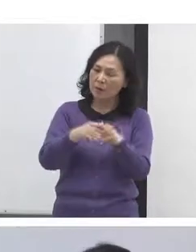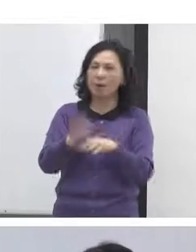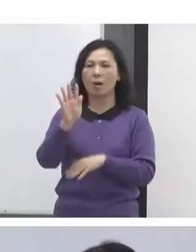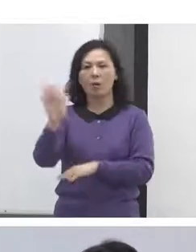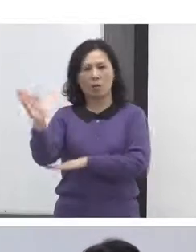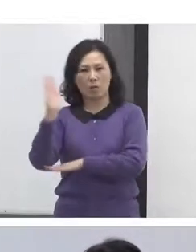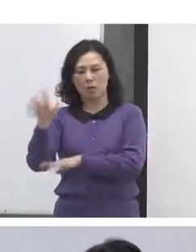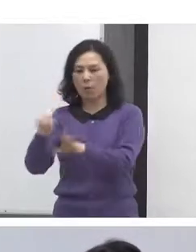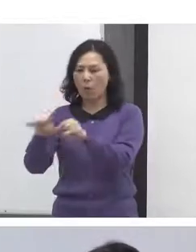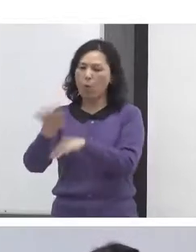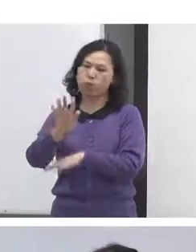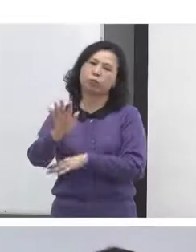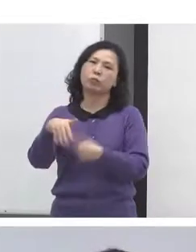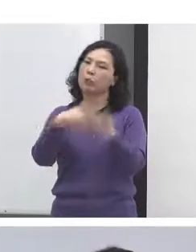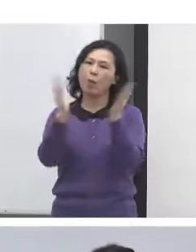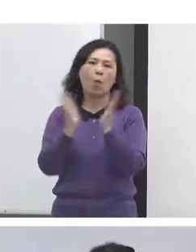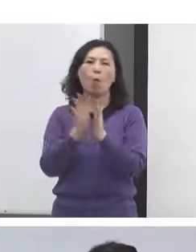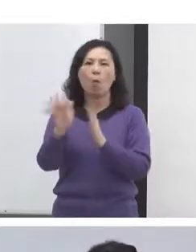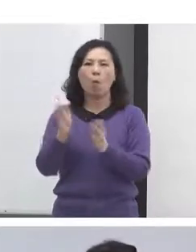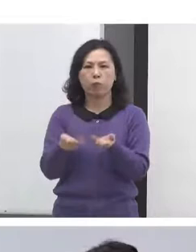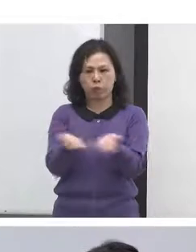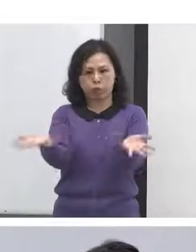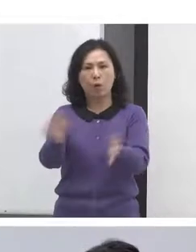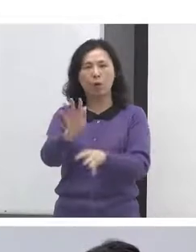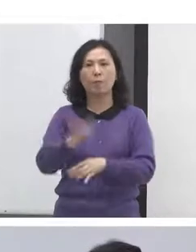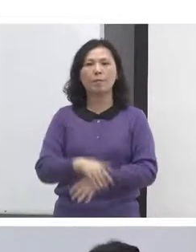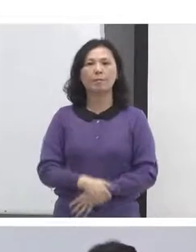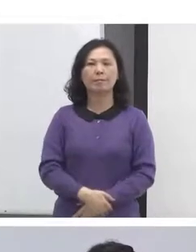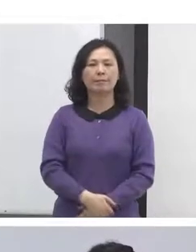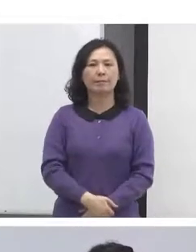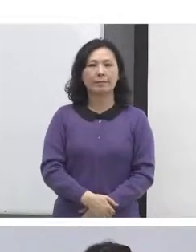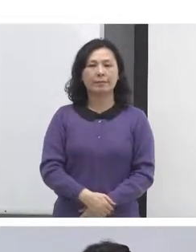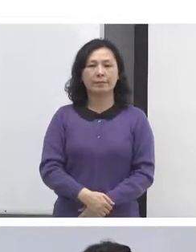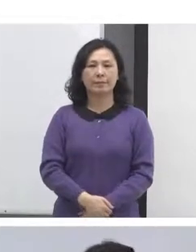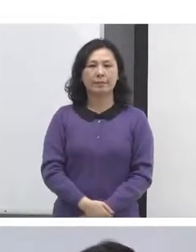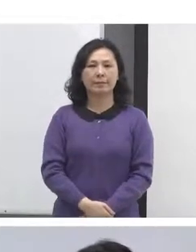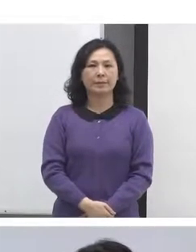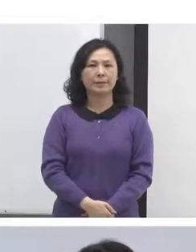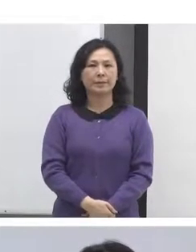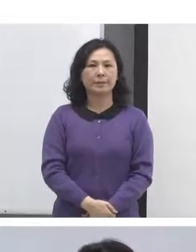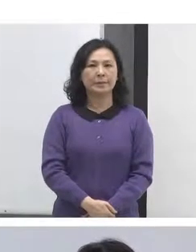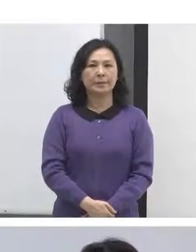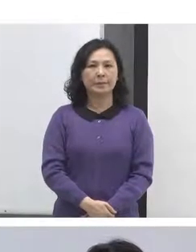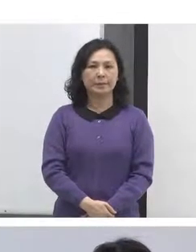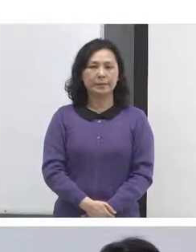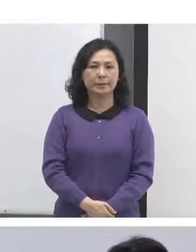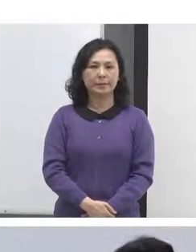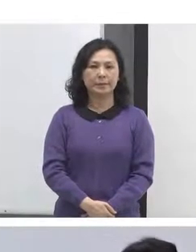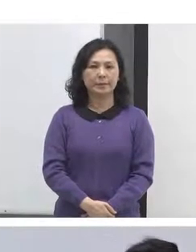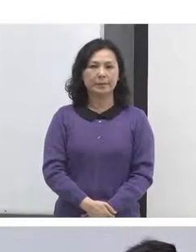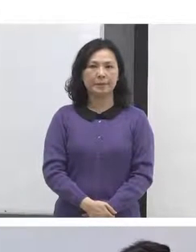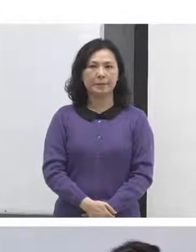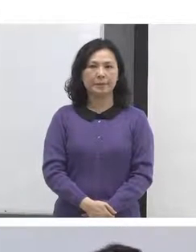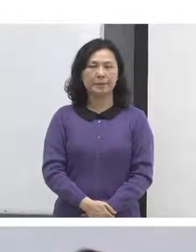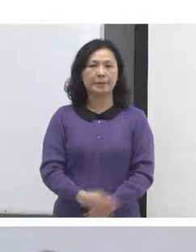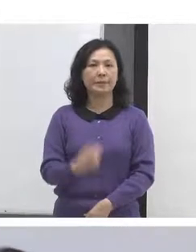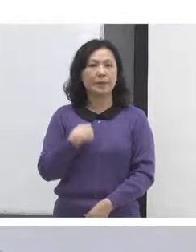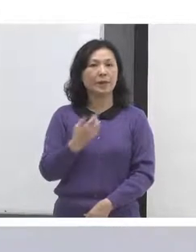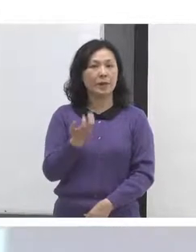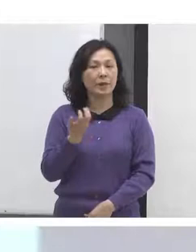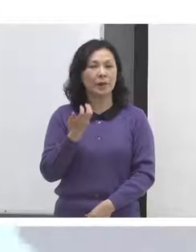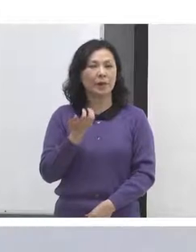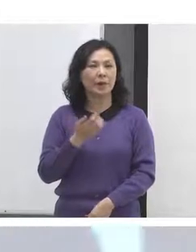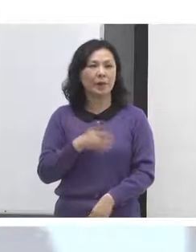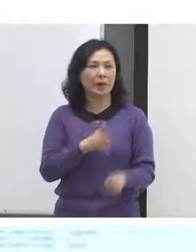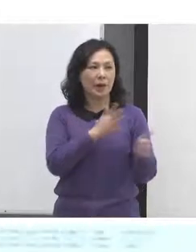料，好，那到 WTO 比较是 open government 这一块嘛，哈。那我刚刚问了一个自